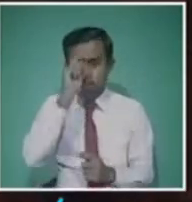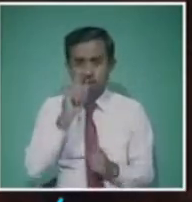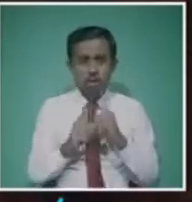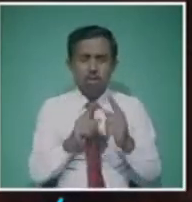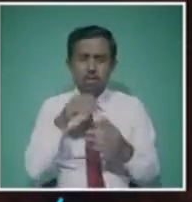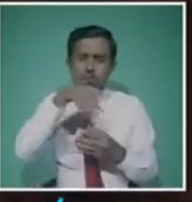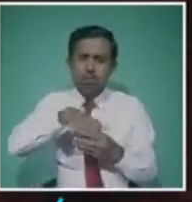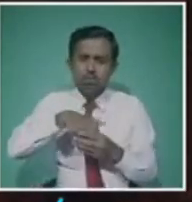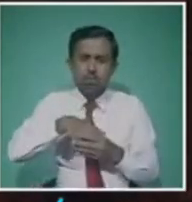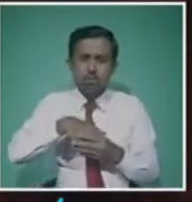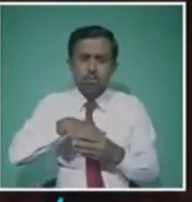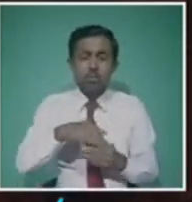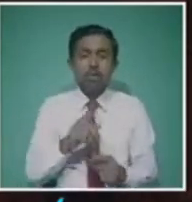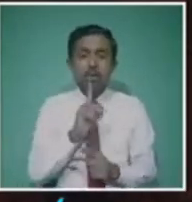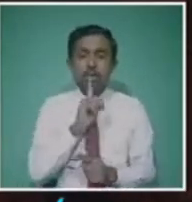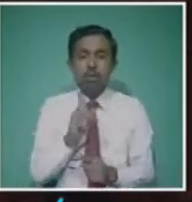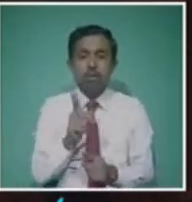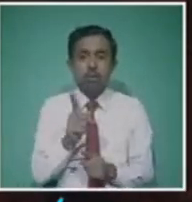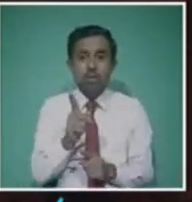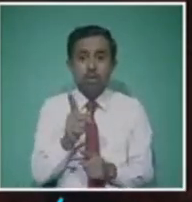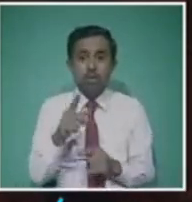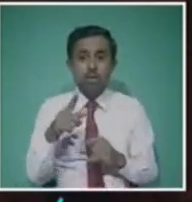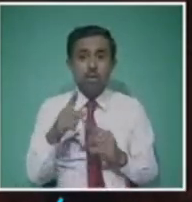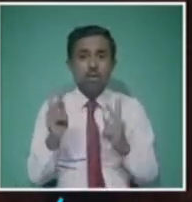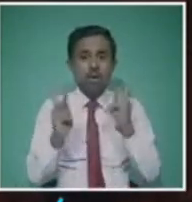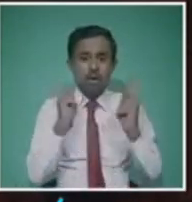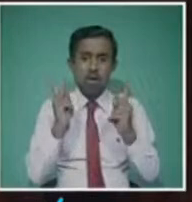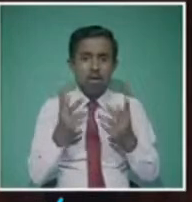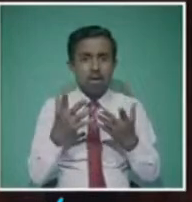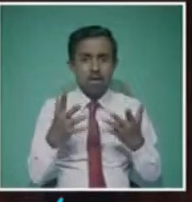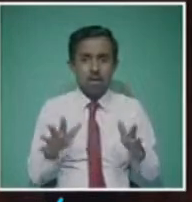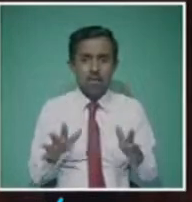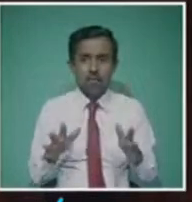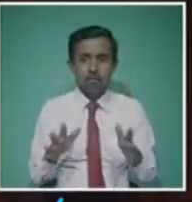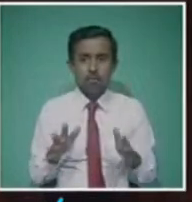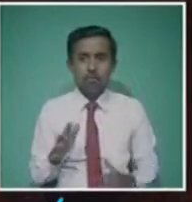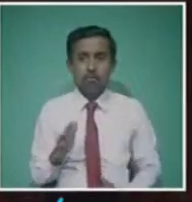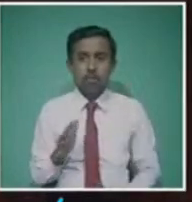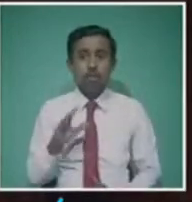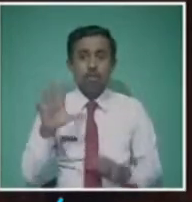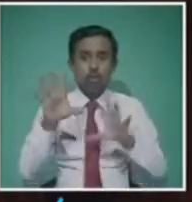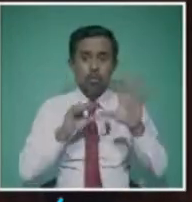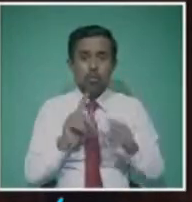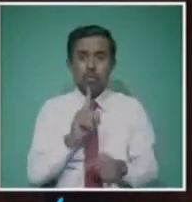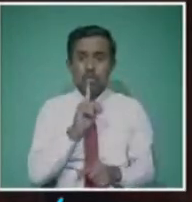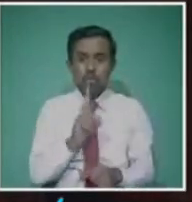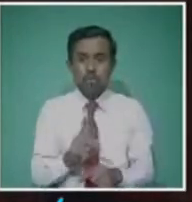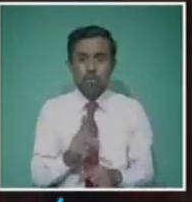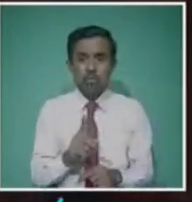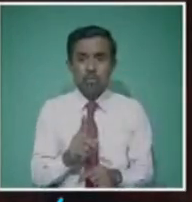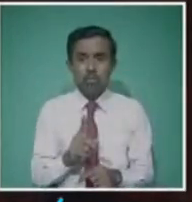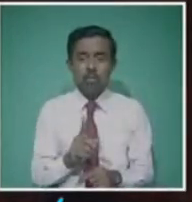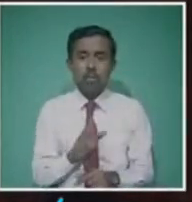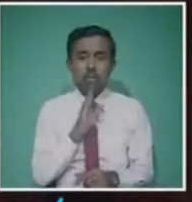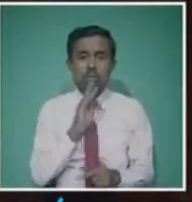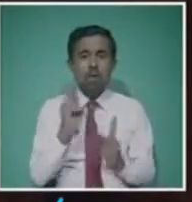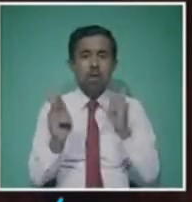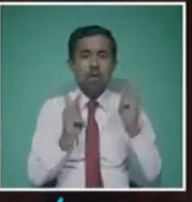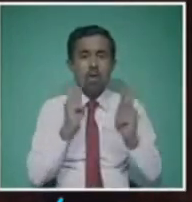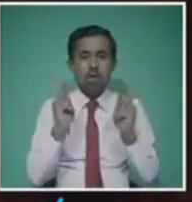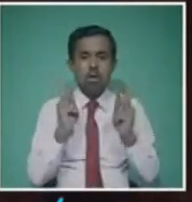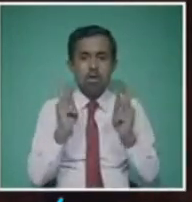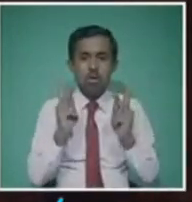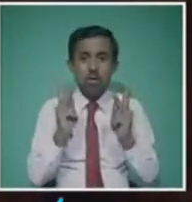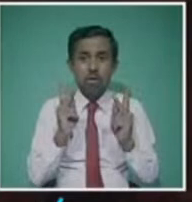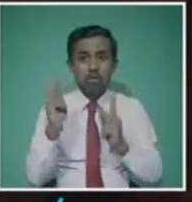හරය එතුමා කිව්වේ පහුගිය දවසේ මම සංචාරයන් කිහිපයක් ගියා ඒකේ තොරතුරු කියන්න ආවා කියලා සාමාන්‍ය සංචාරයන් වලින් දෙක